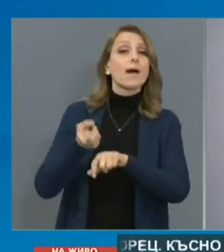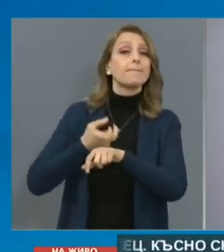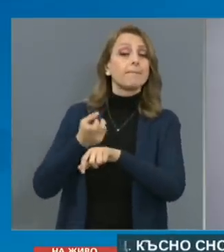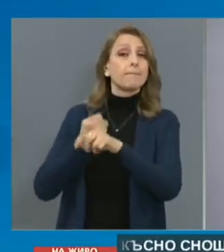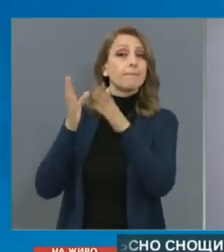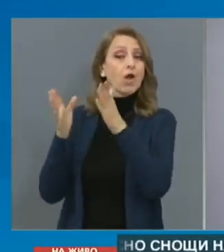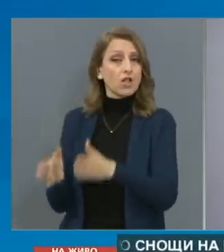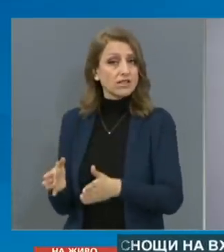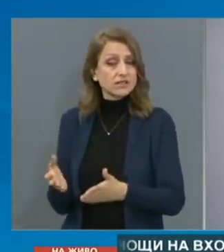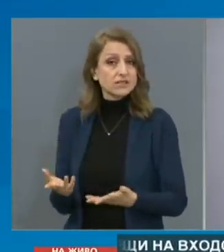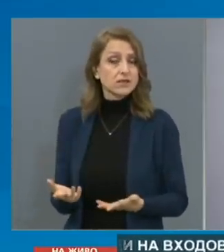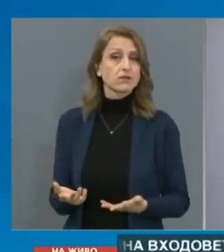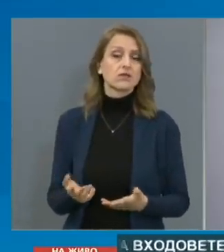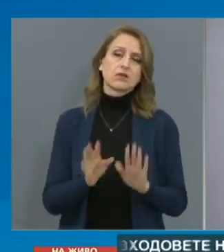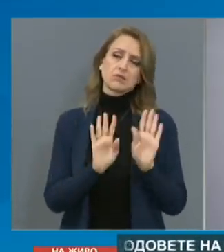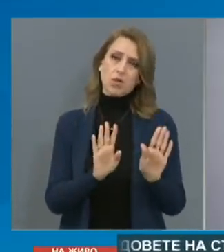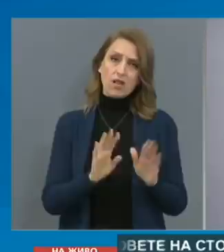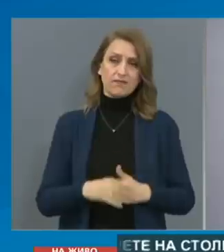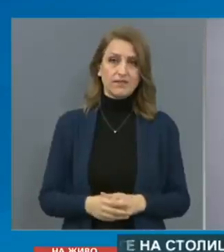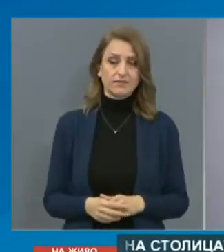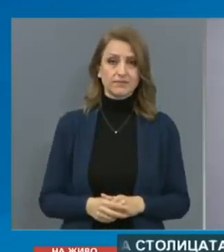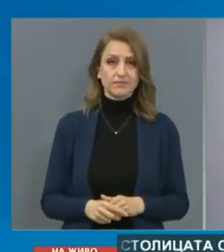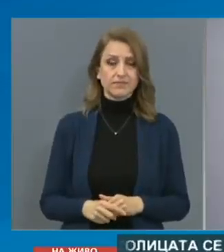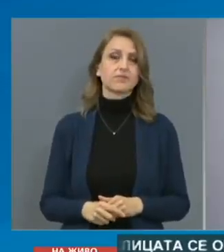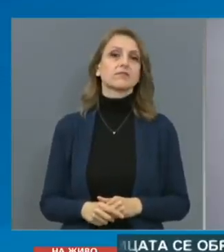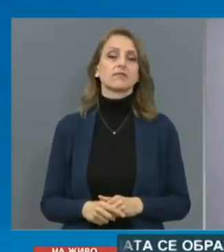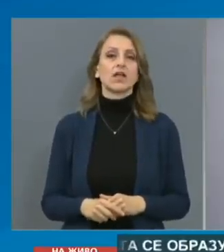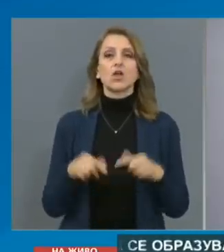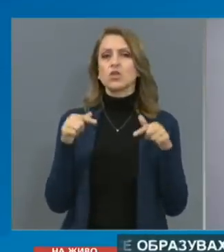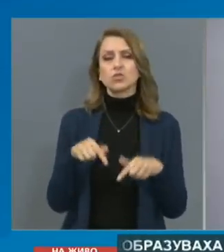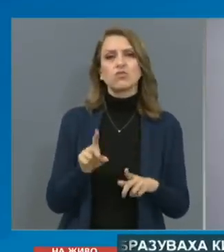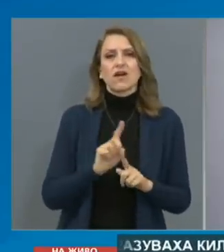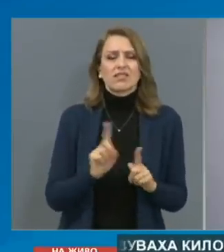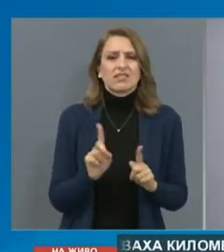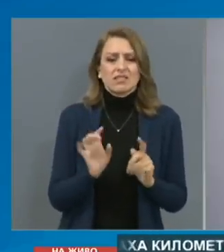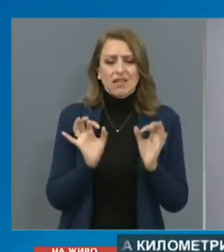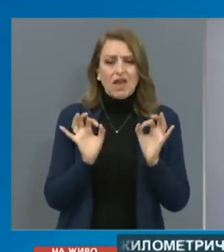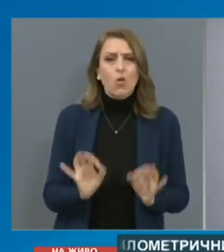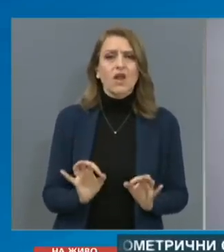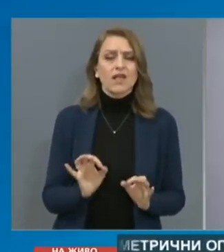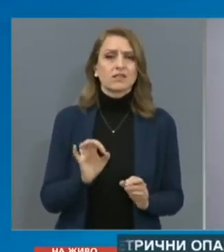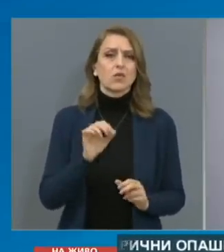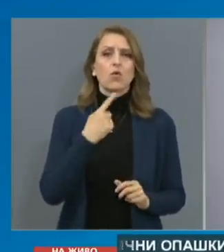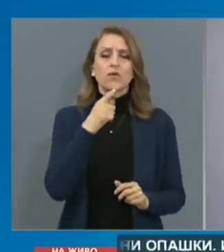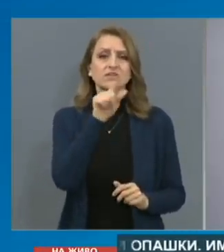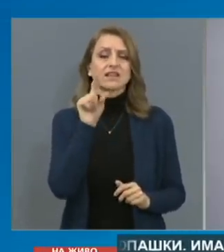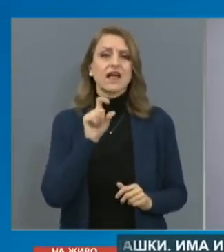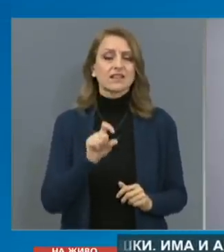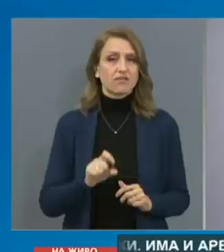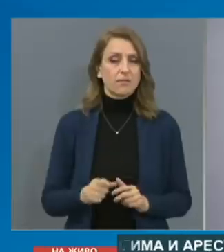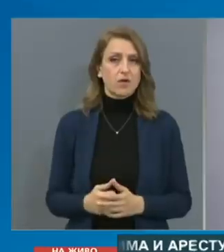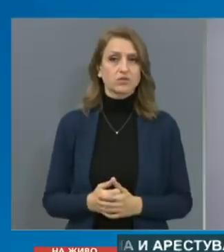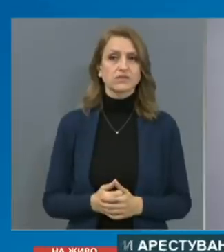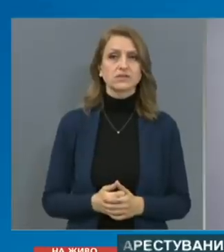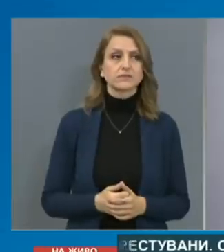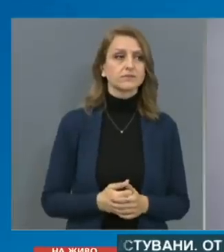за болницата в Белене. Не, моля ви. Това е абсолютно некоректно зададен въпрос. Нова телевизия,